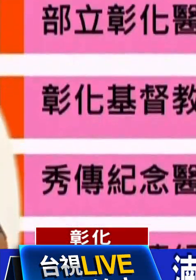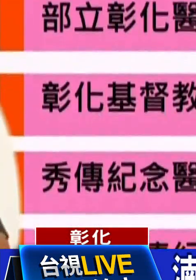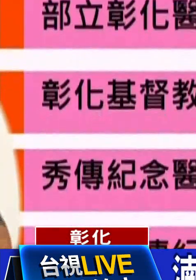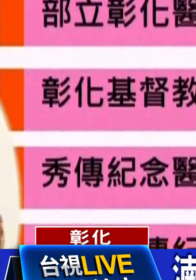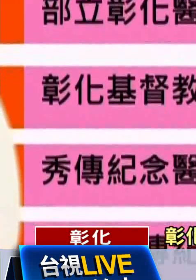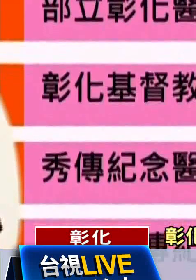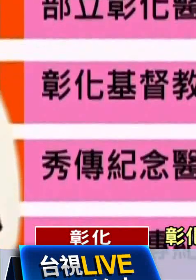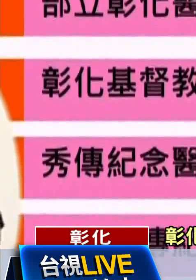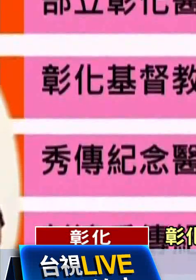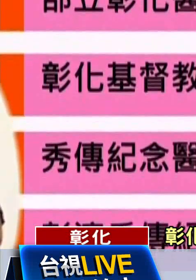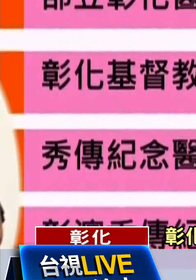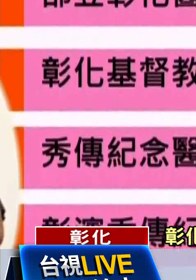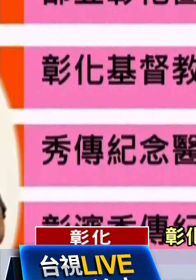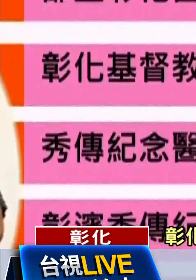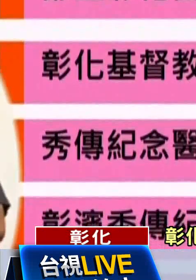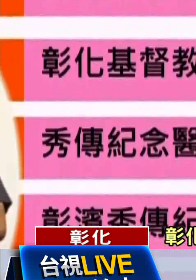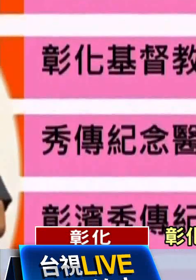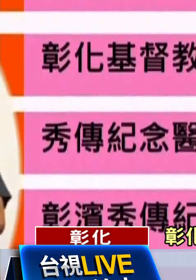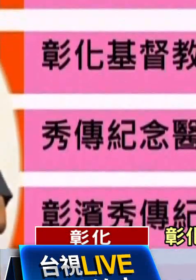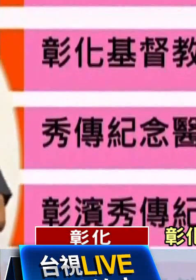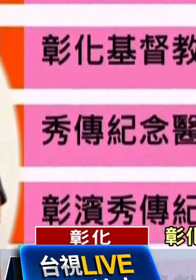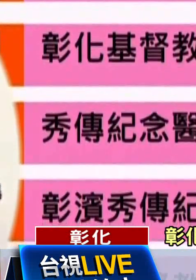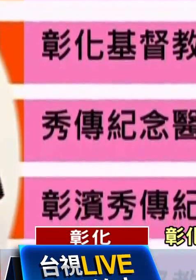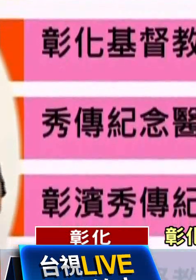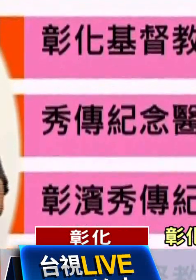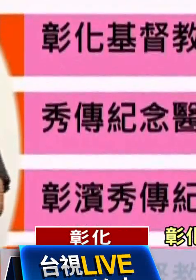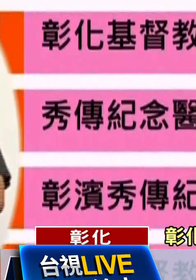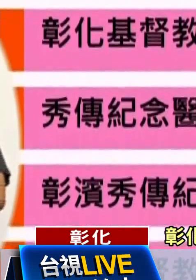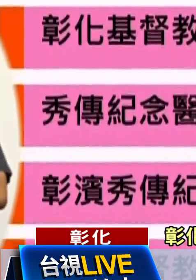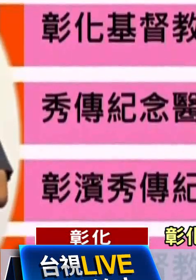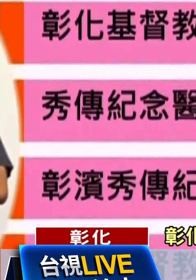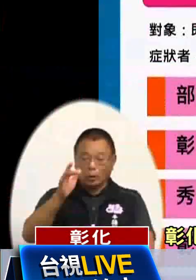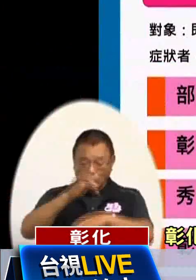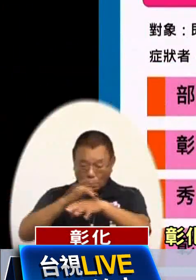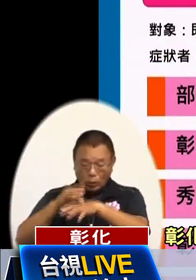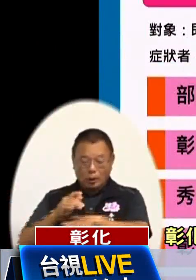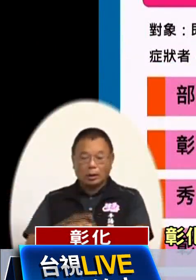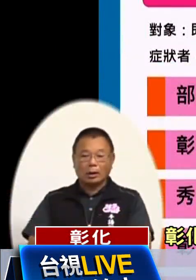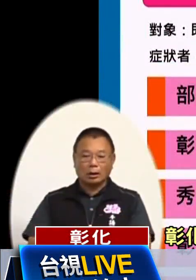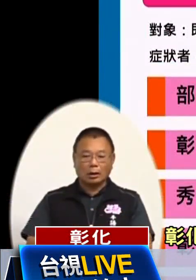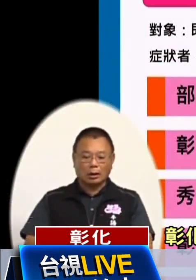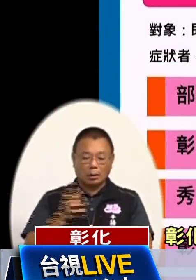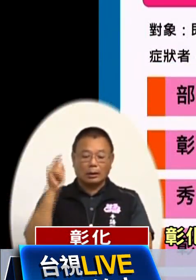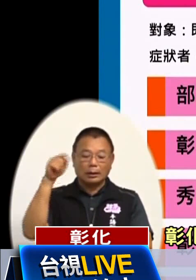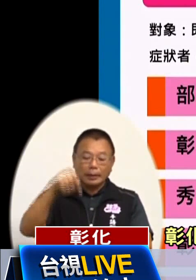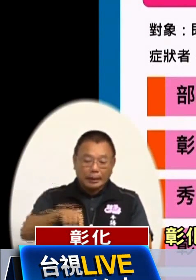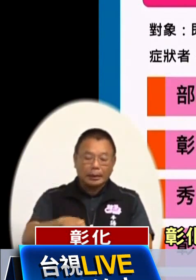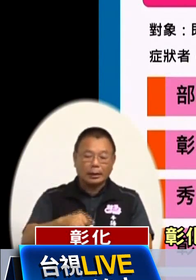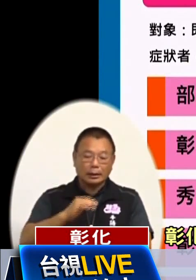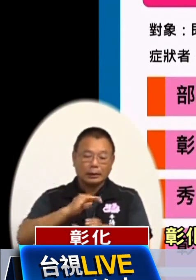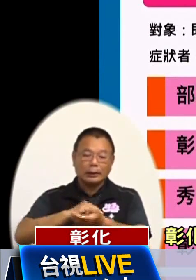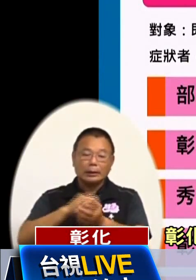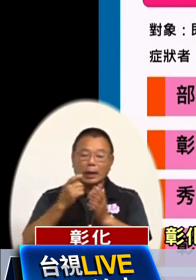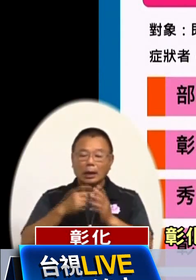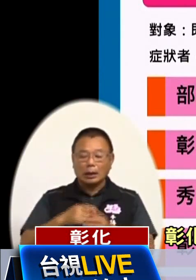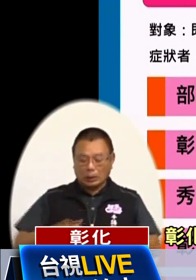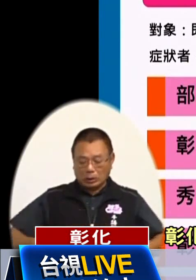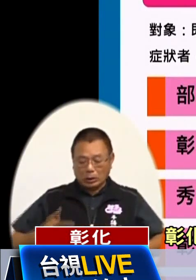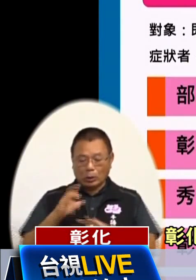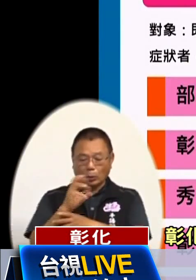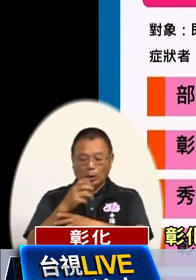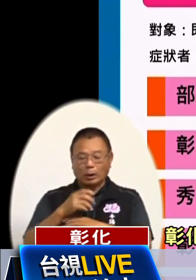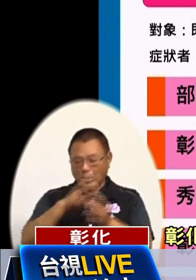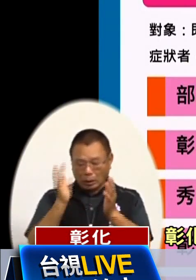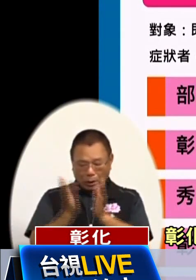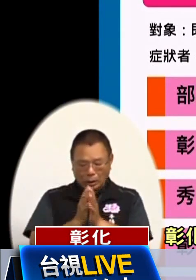从今天开始，不论呢你有没有旅游史或者接触史，你到了这一些医院做急诊的话，